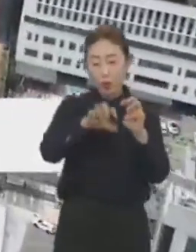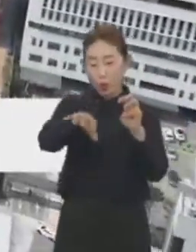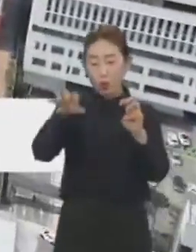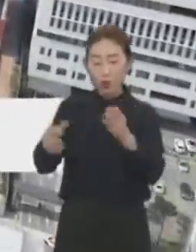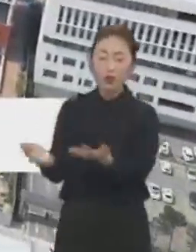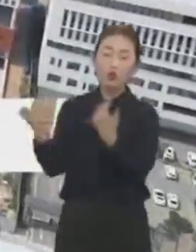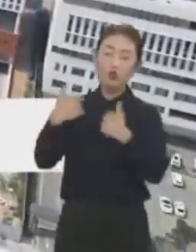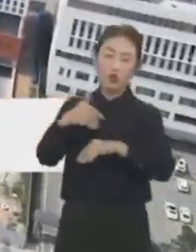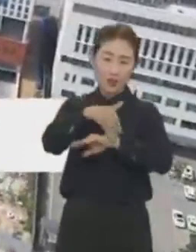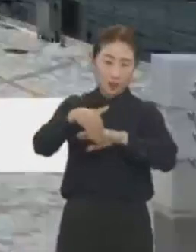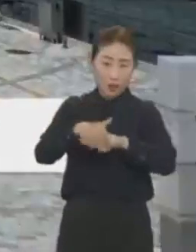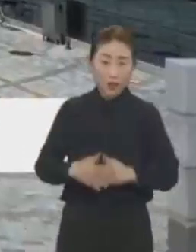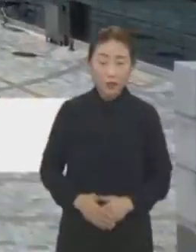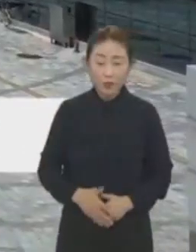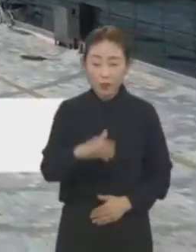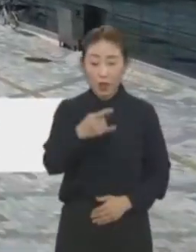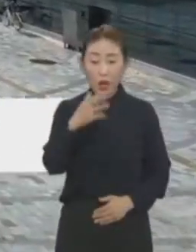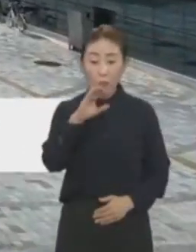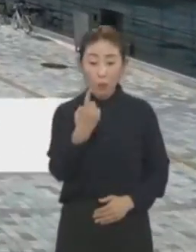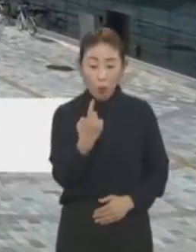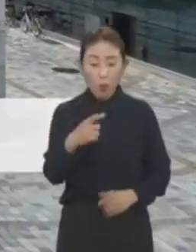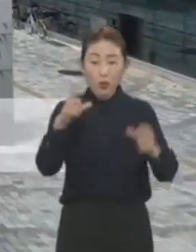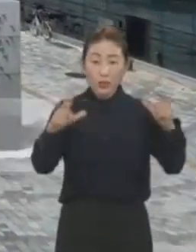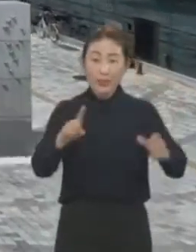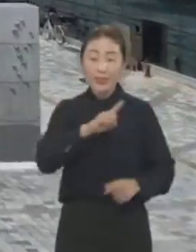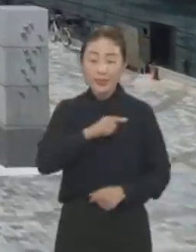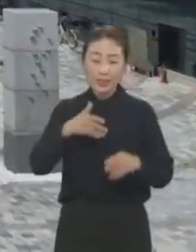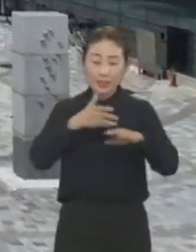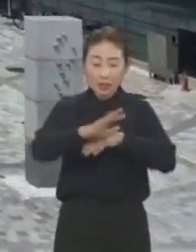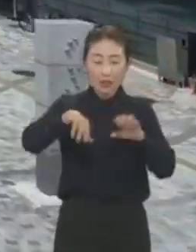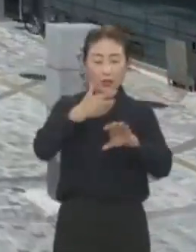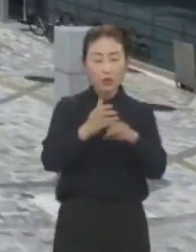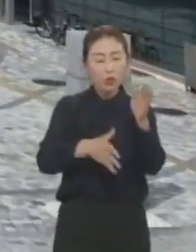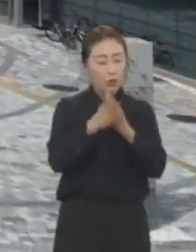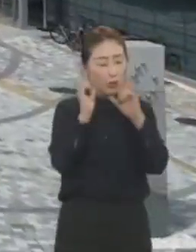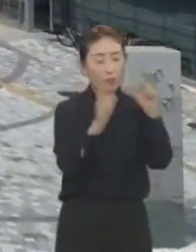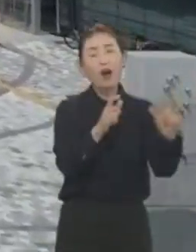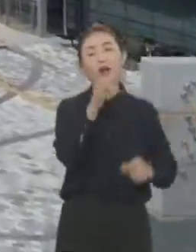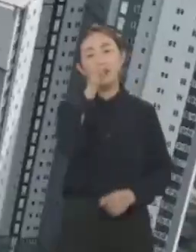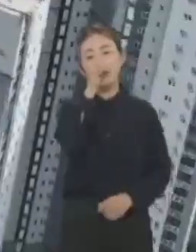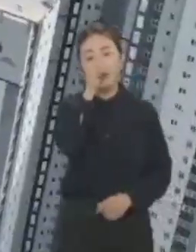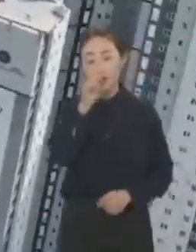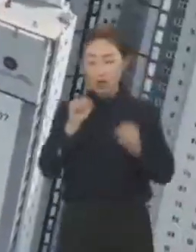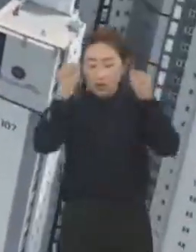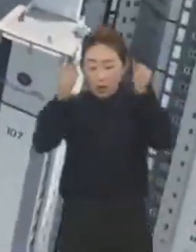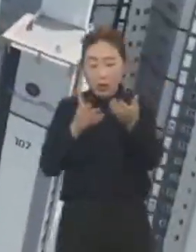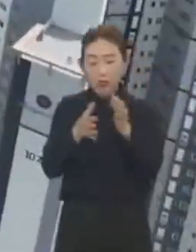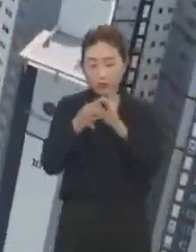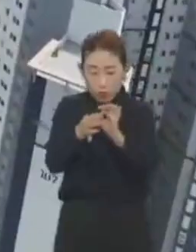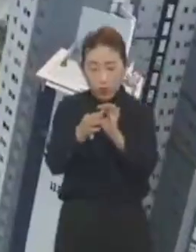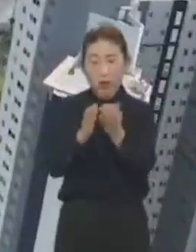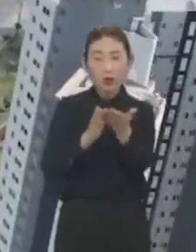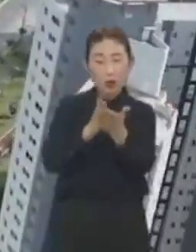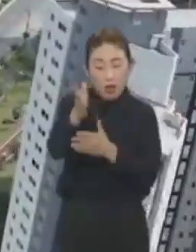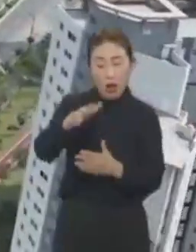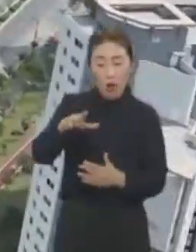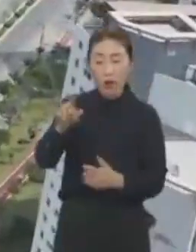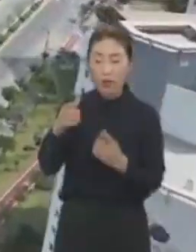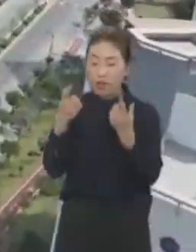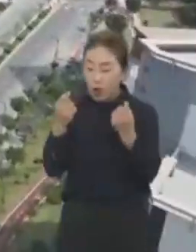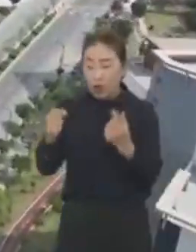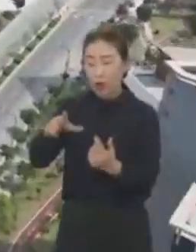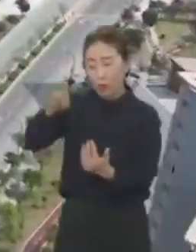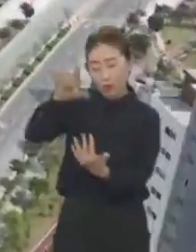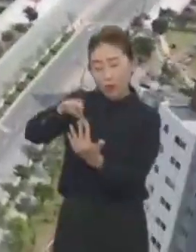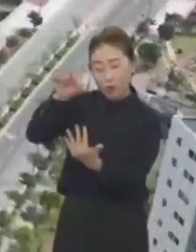진행 중으로 특히 내포 신도시가 가장 늦게 혁신도시로 지정된 만큼 체육 분야 드래프트제 같은 우선권을